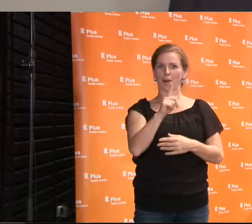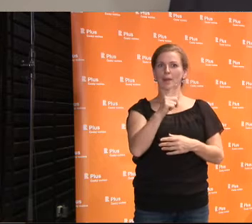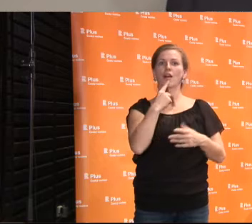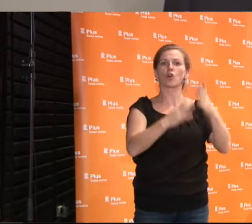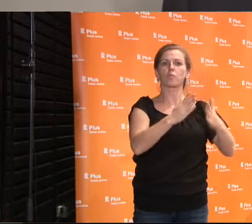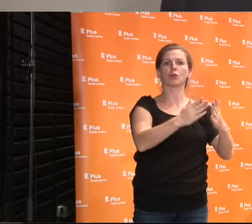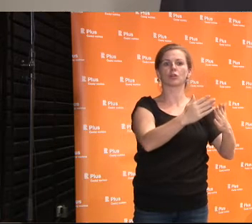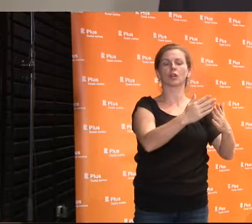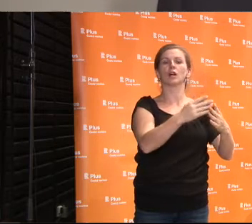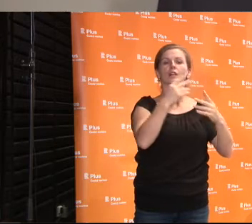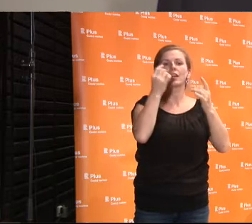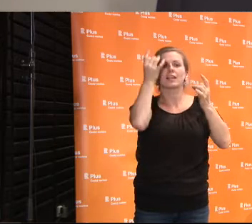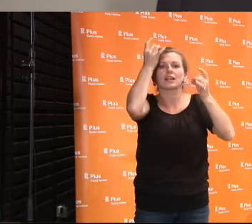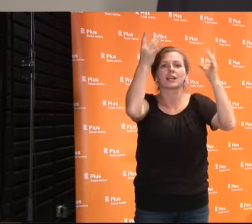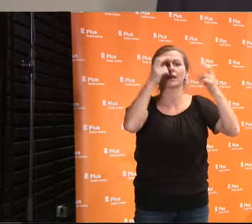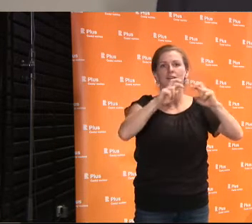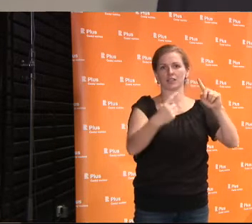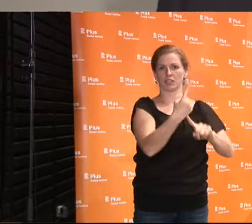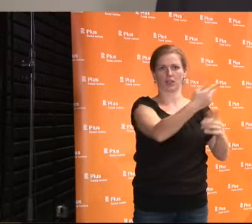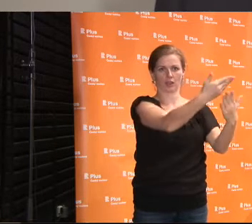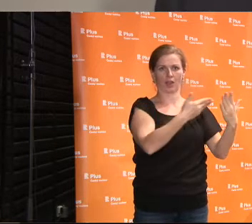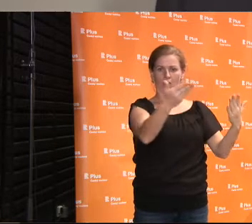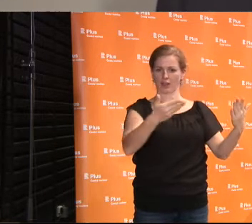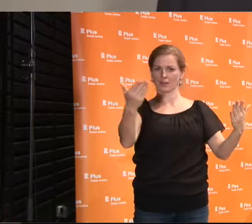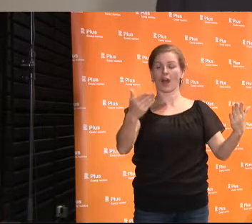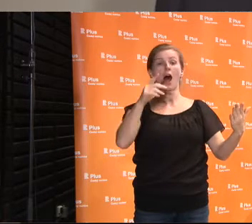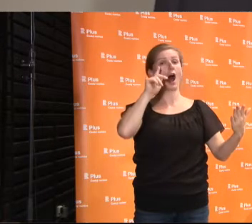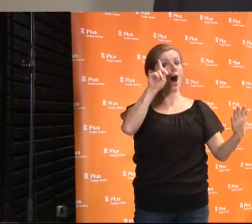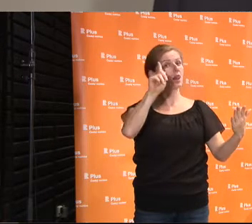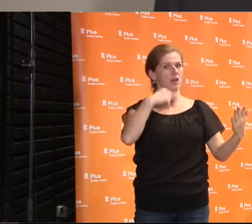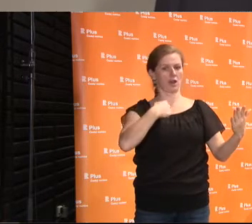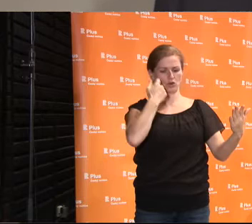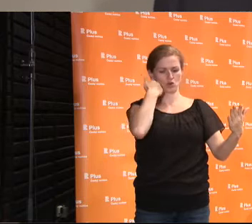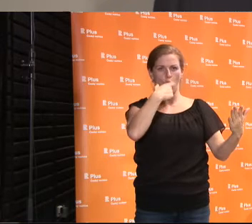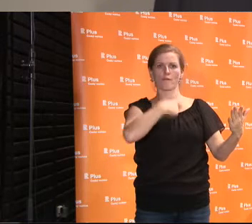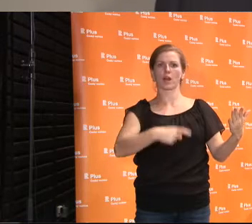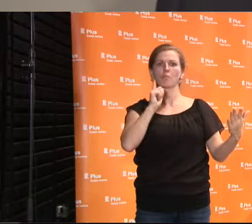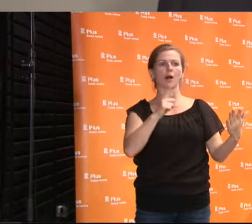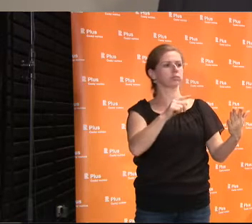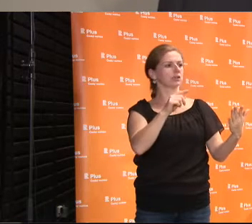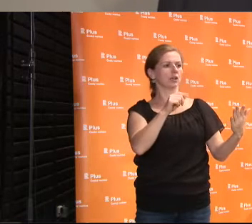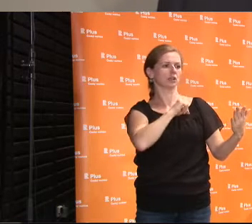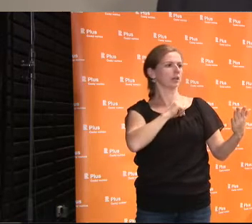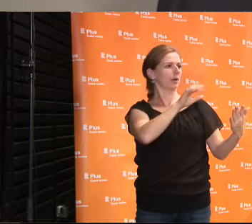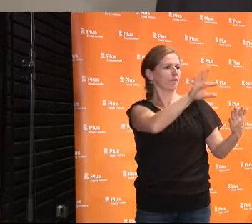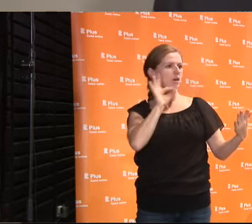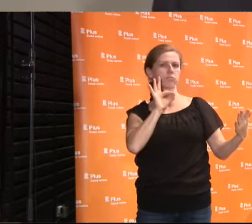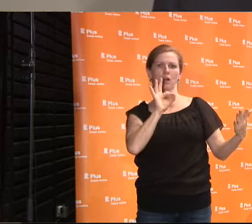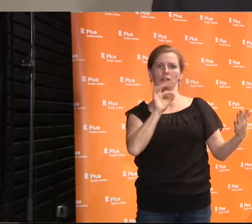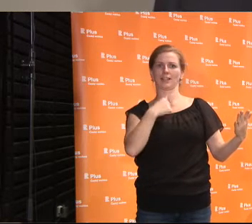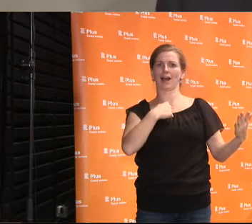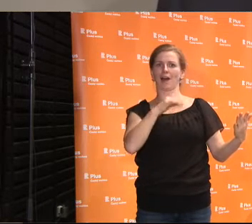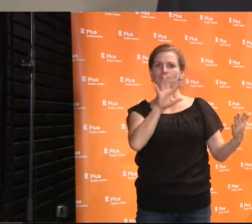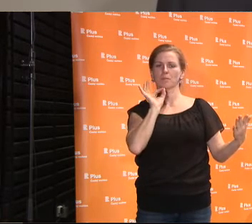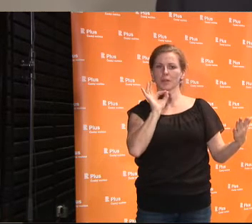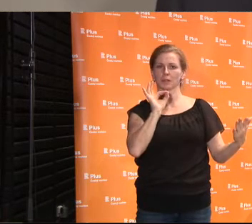vybere. Ten člověk by stále měl zůstat jako jakýsi řídící kritický element, který